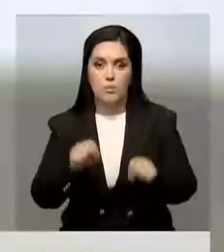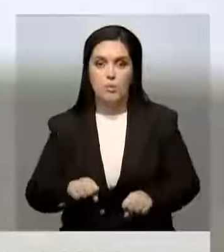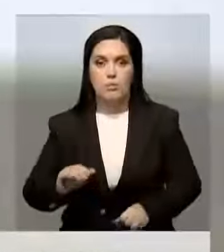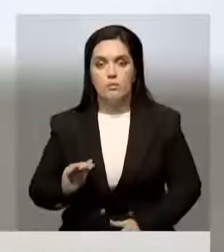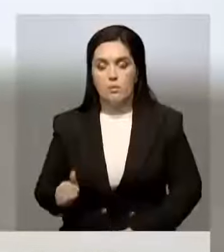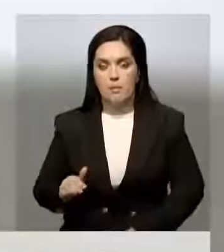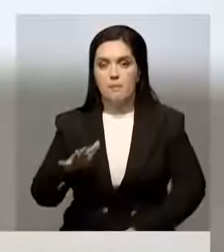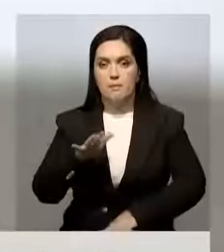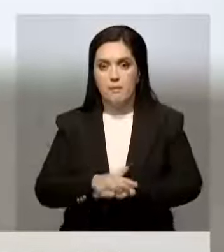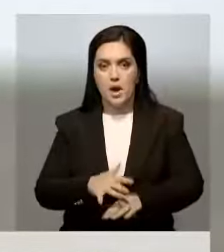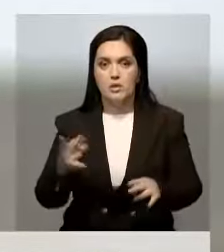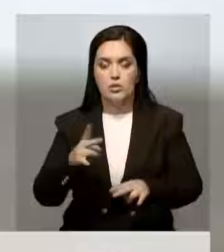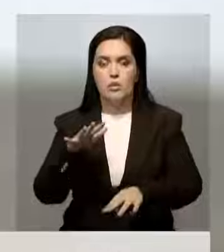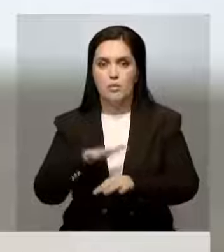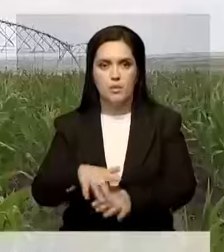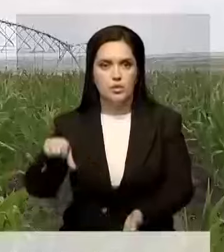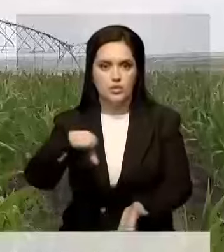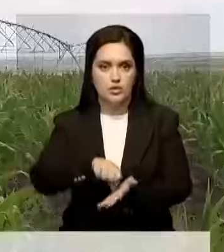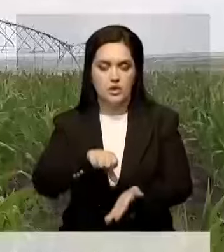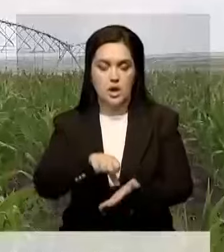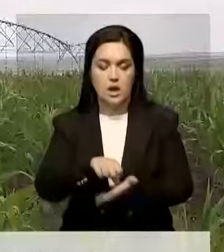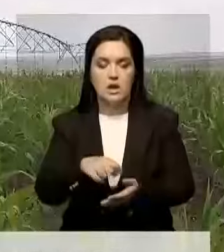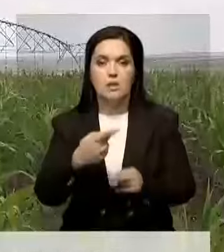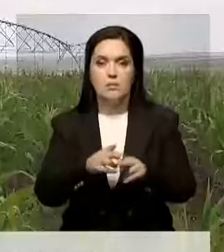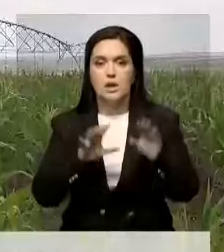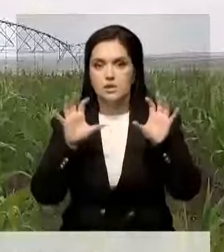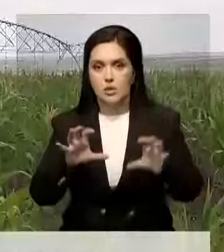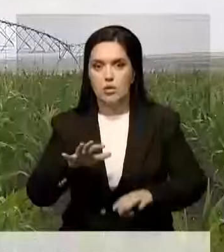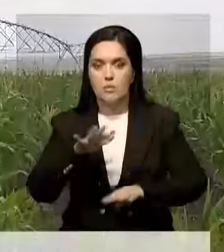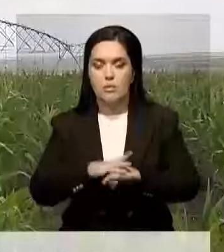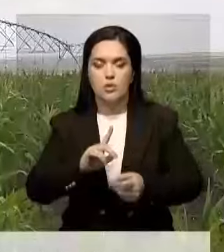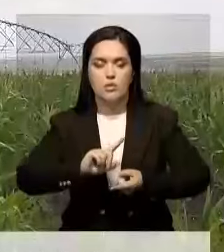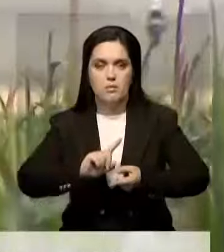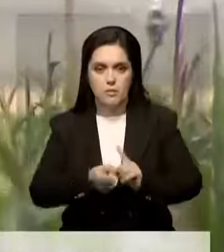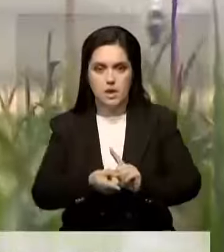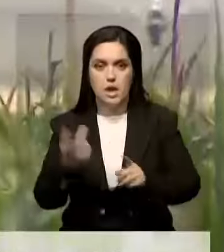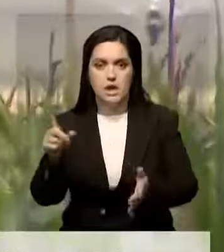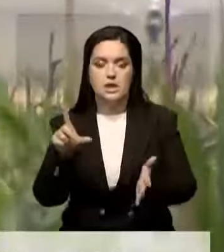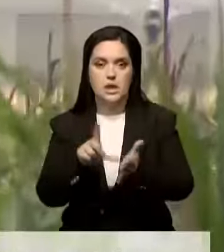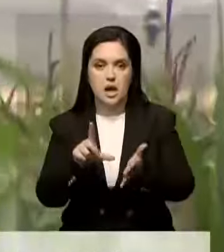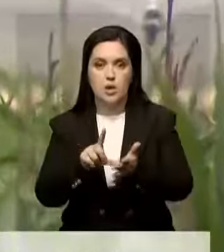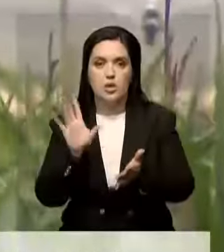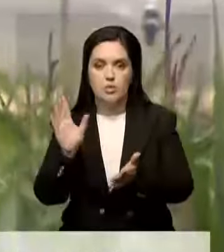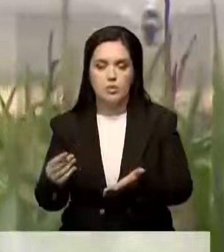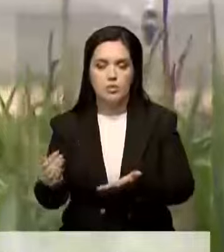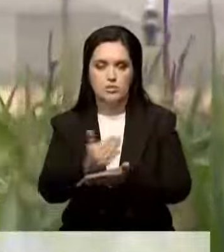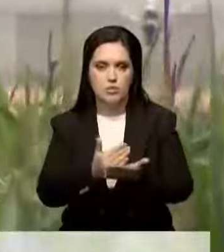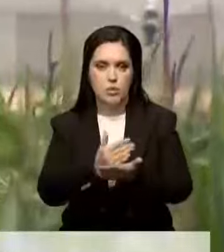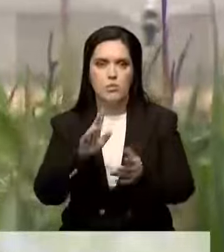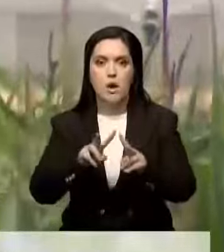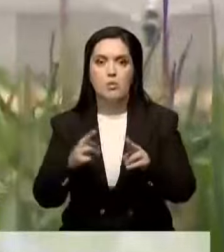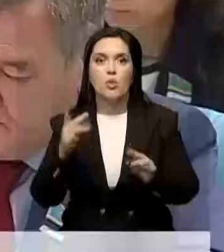банков. Вовлеченность последних принципиальна. А значит, закон о банках пора менять. Их налоги должны быть соразмерны